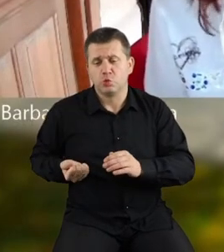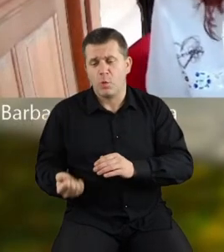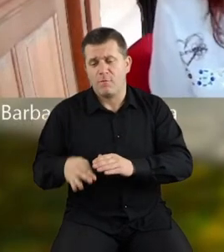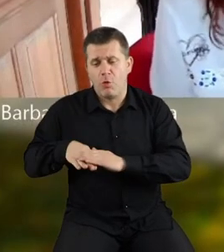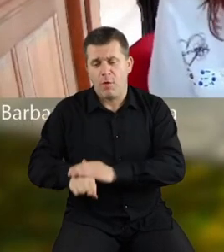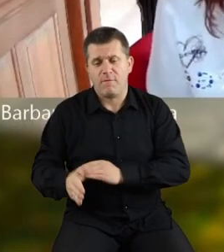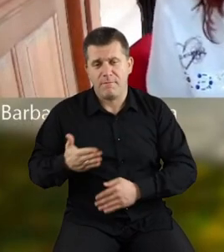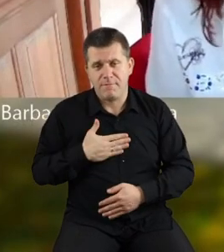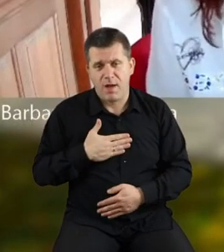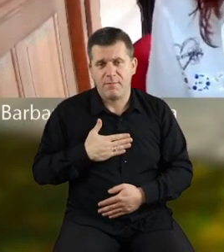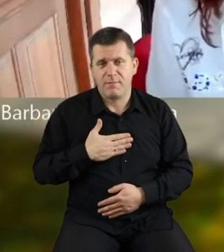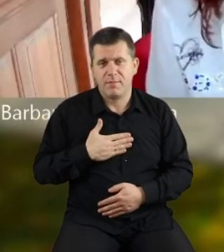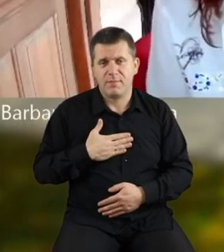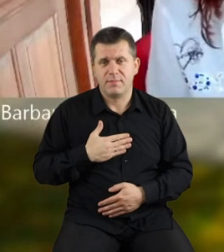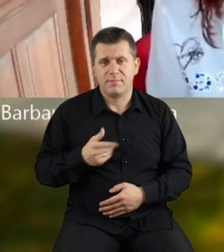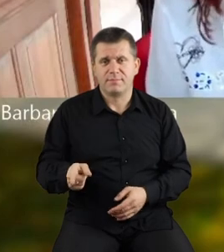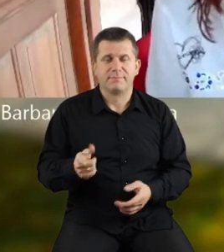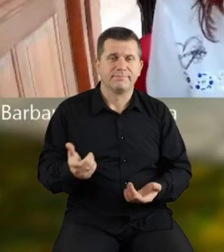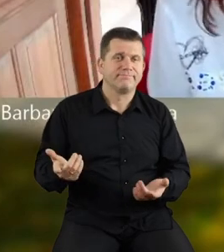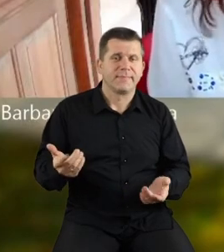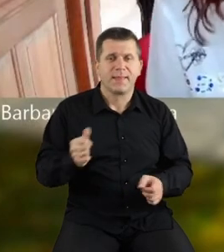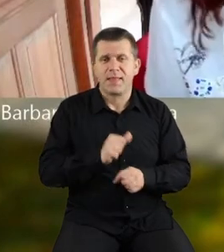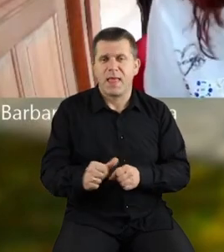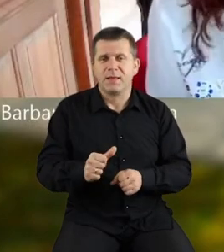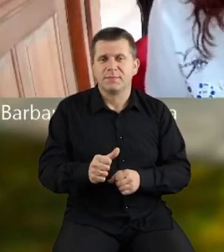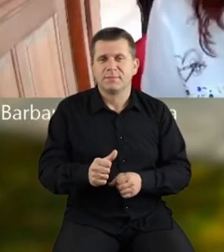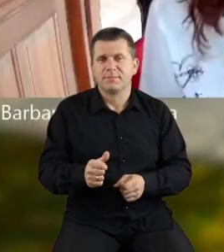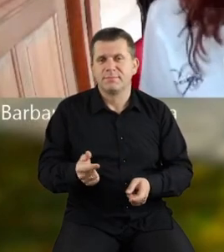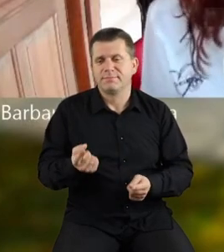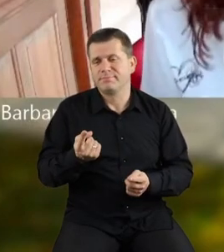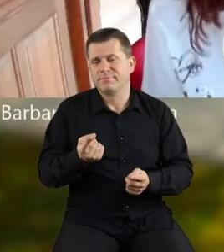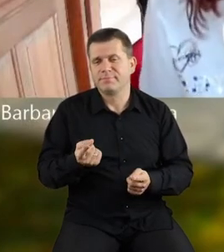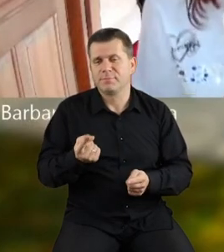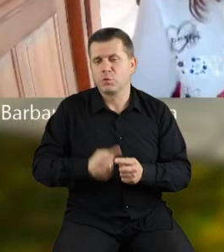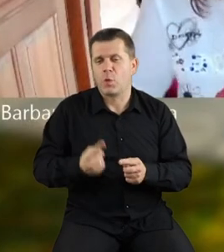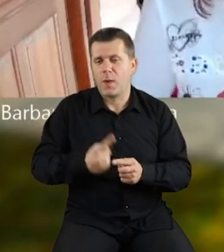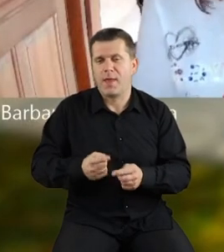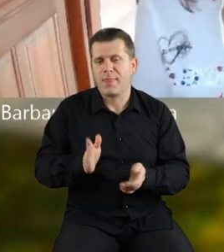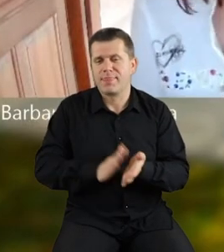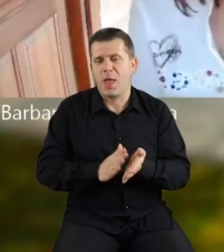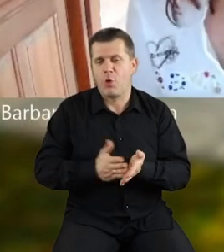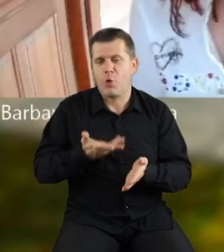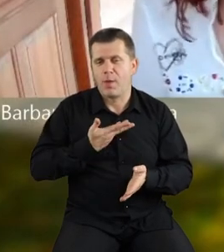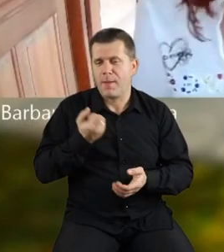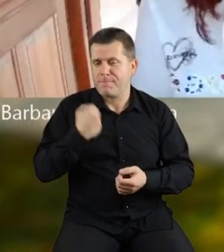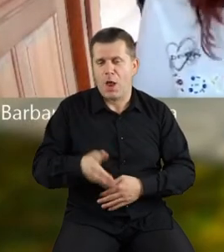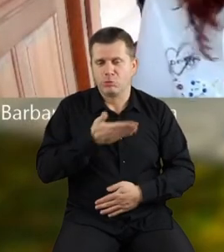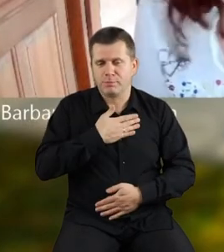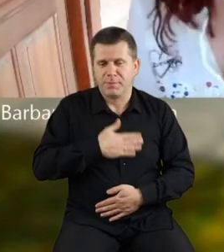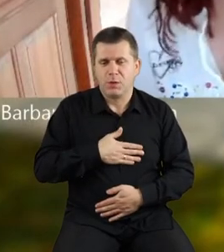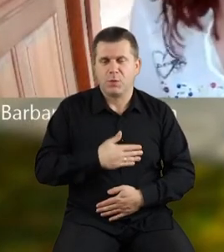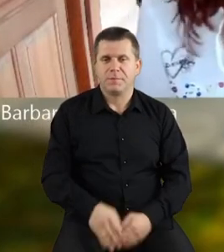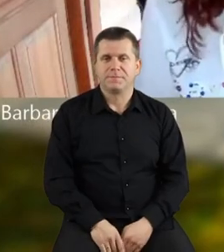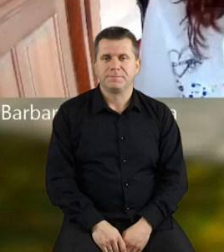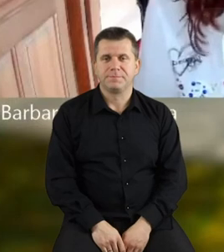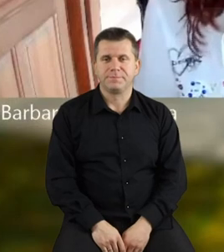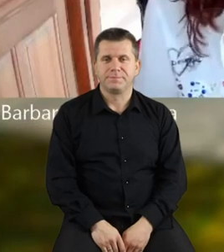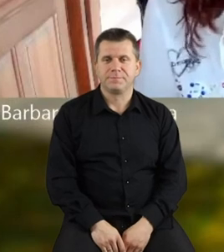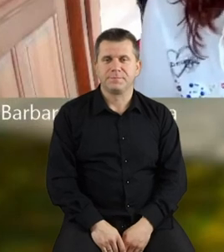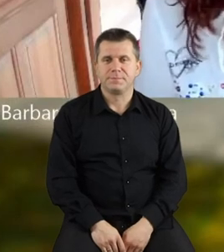szufladzie, jest dla mnie taką jakąś niezasłużoną nagrodą, ale jest to bardzo